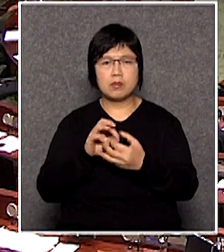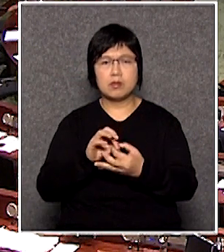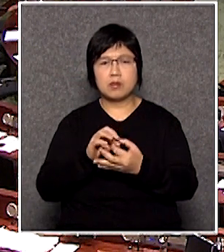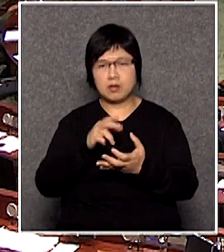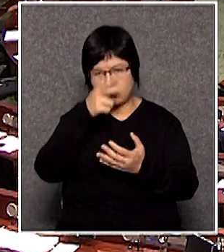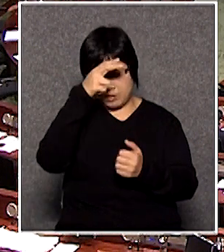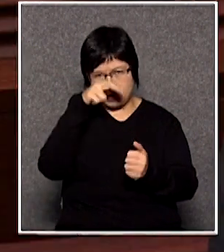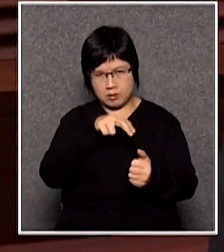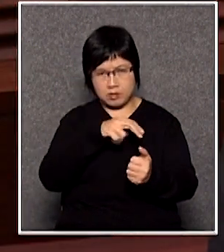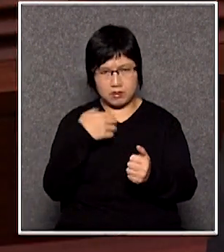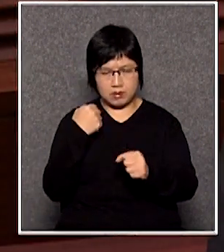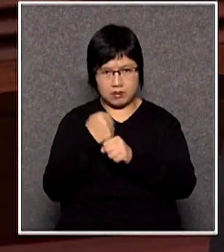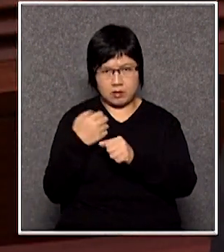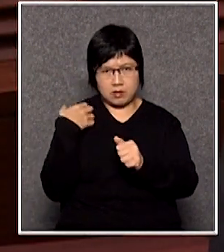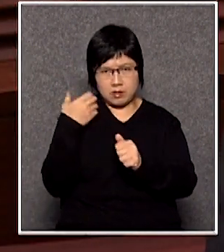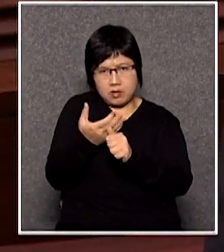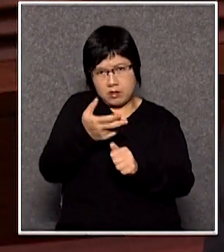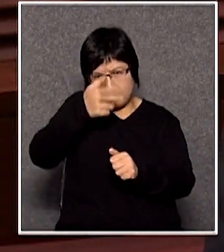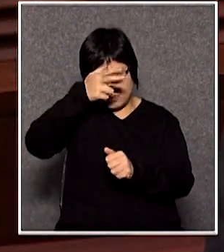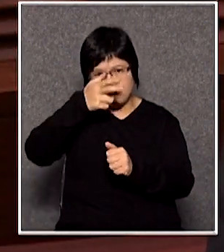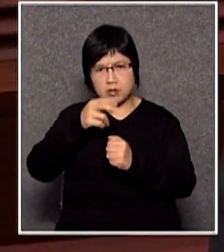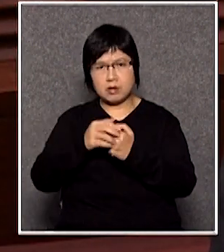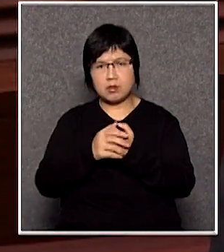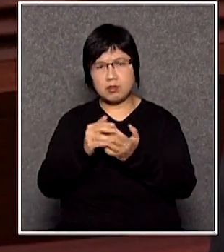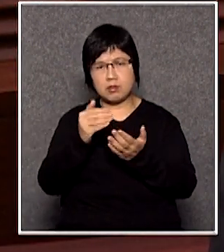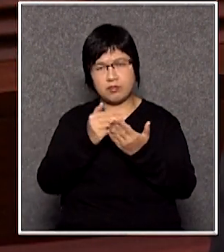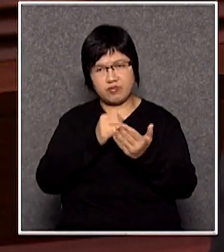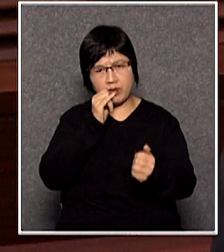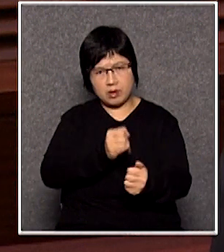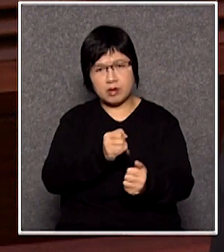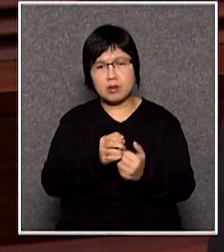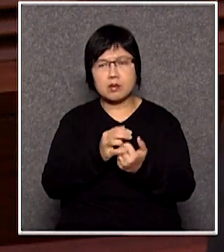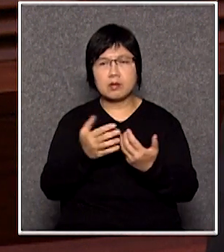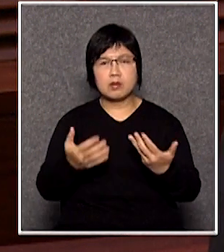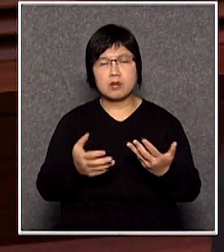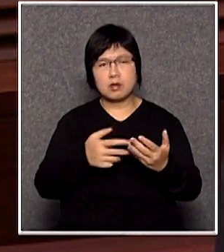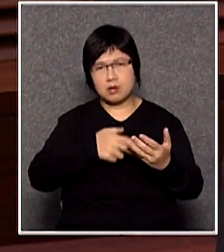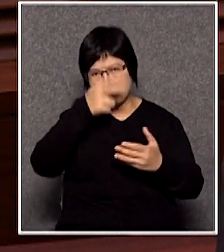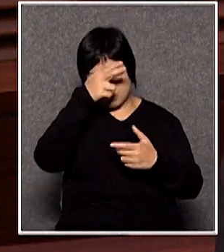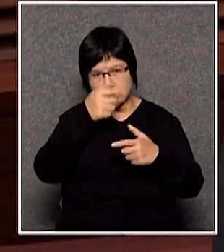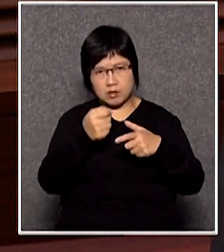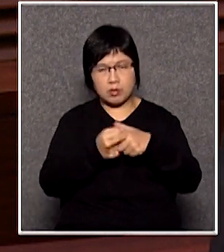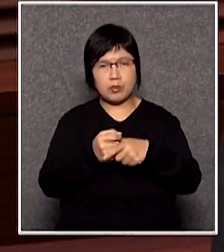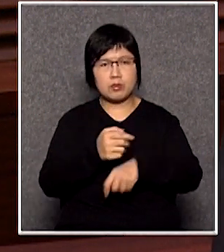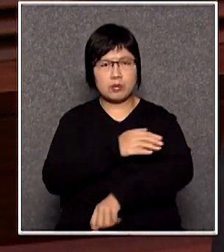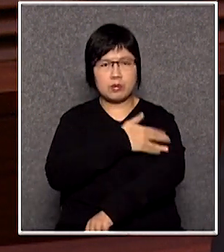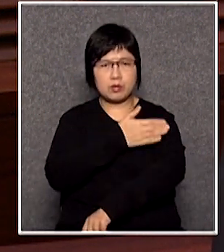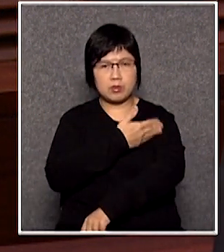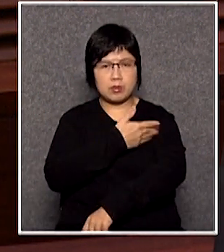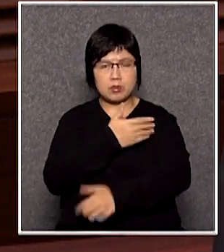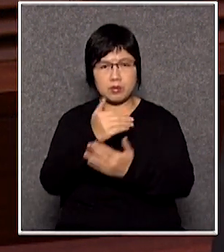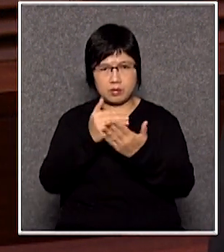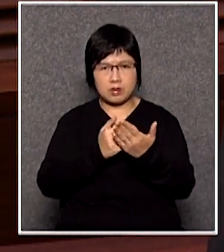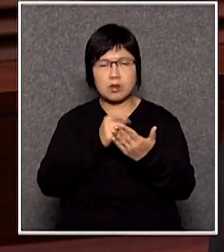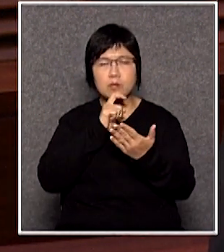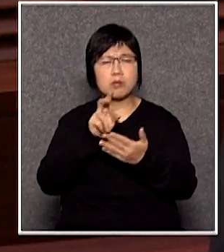治任命官員的一些懲處的機制，在現行公務員的制度裏面其實都有相約的一些